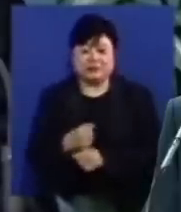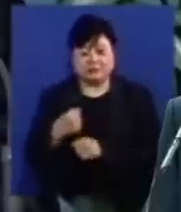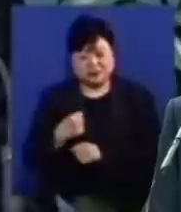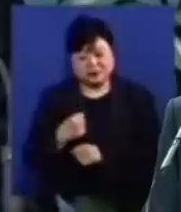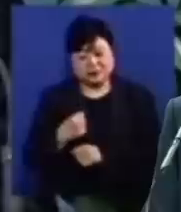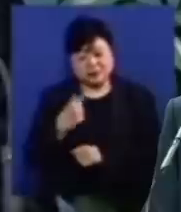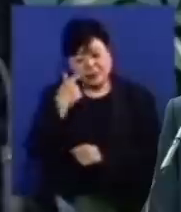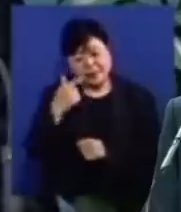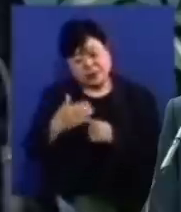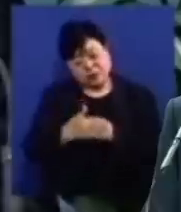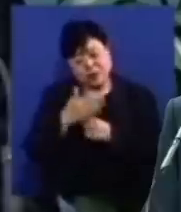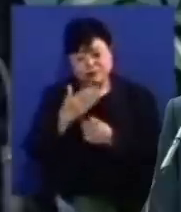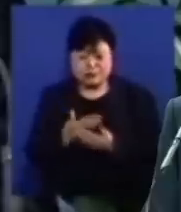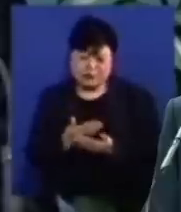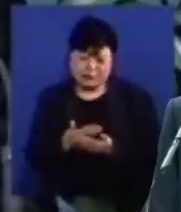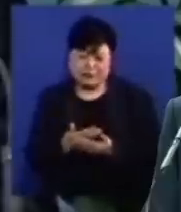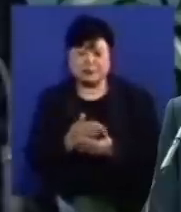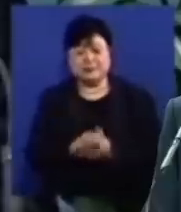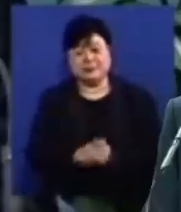이거 도와주시옵소서.